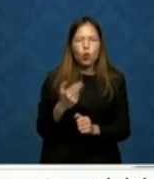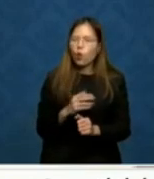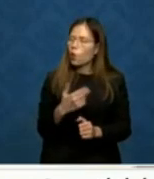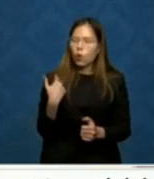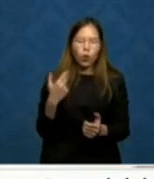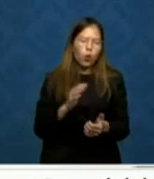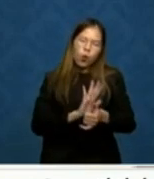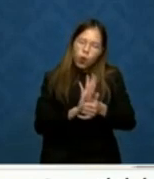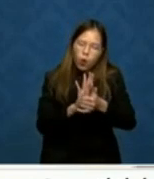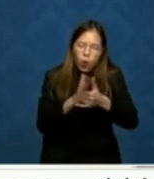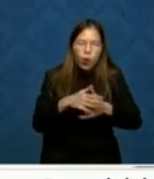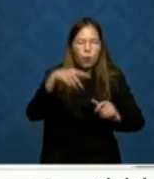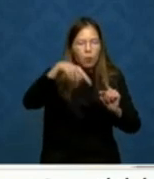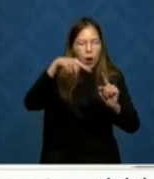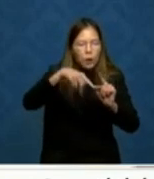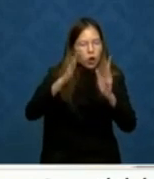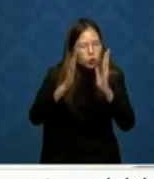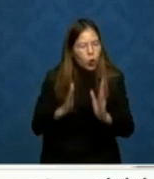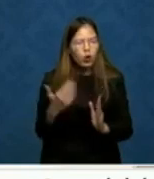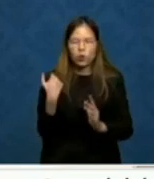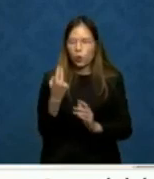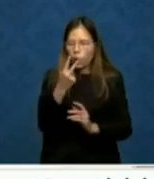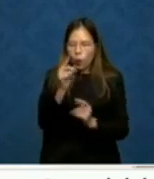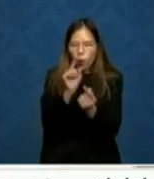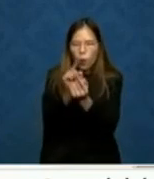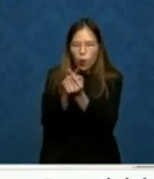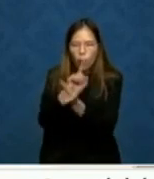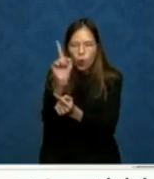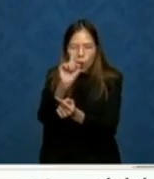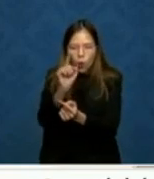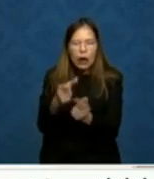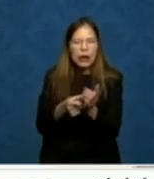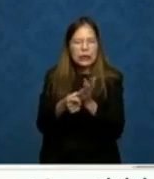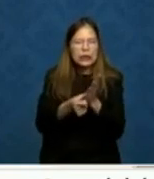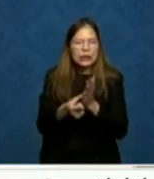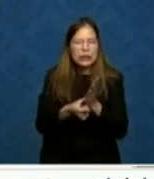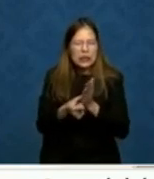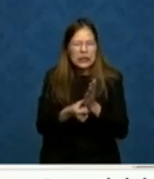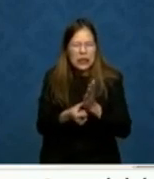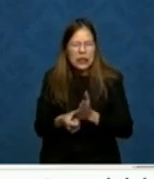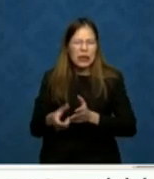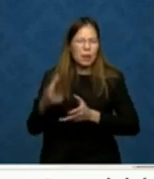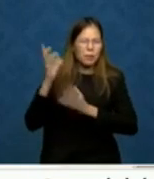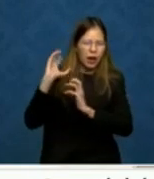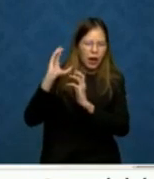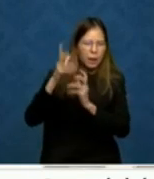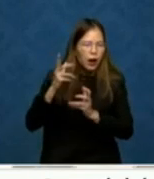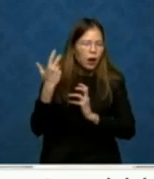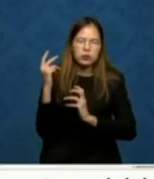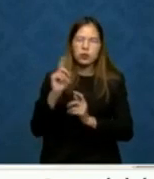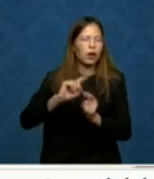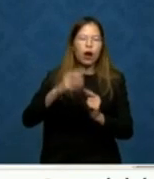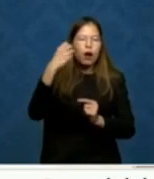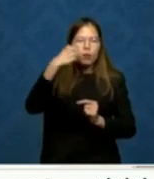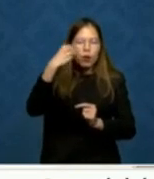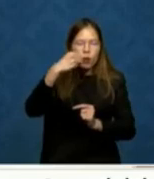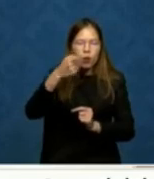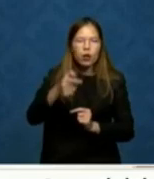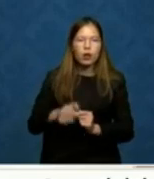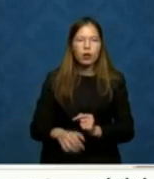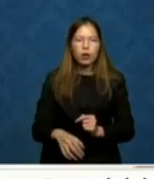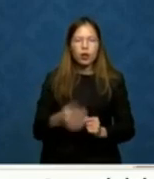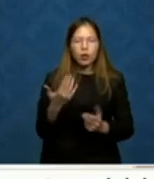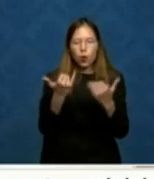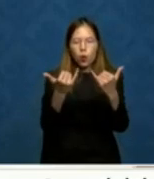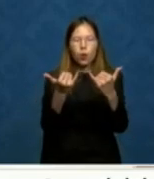ายครับผมดูแล้วเห็นครับว่าประเด็นเรื่องของการแก้กลับไปกลับมาของการกระทําชําราวนั้นเกิดขึ้นหลายครั้งและ